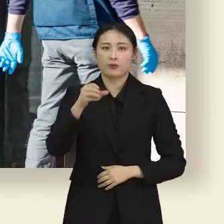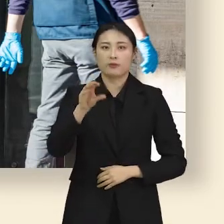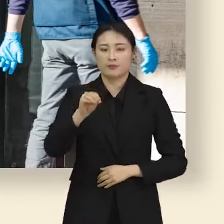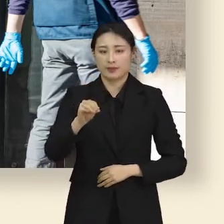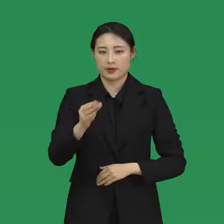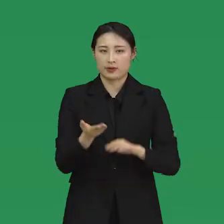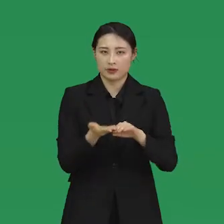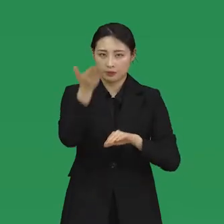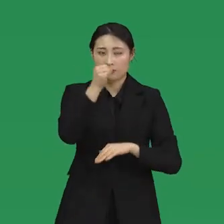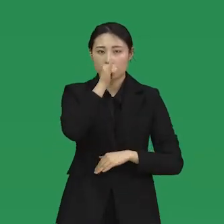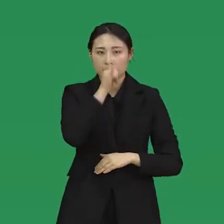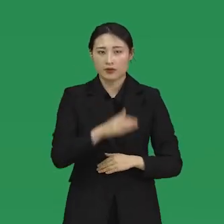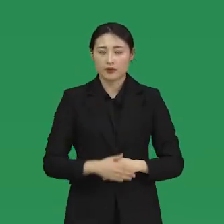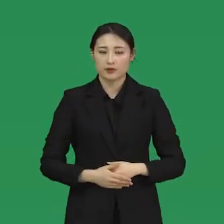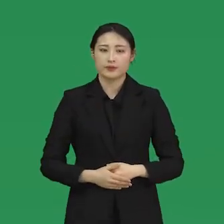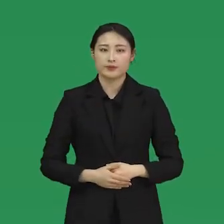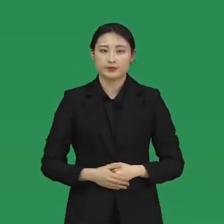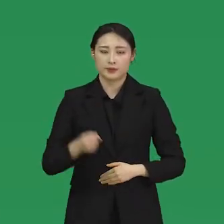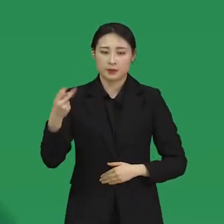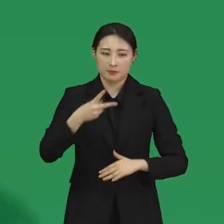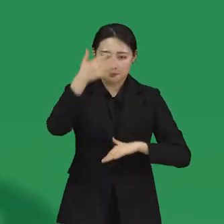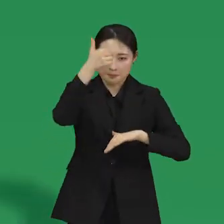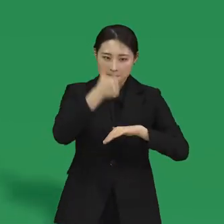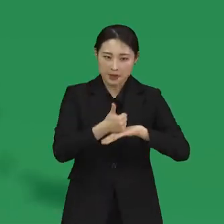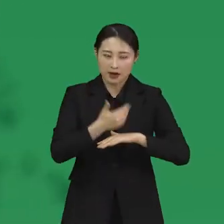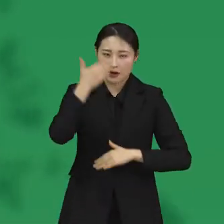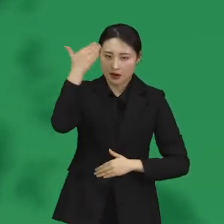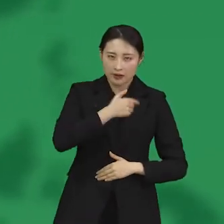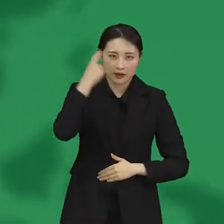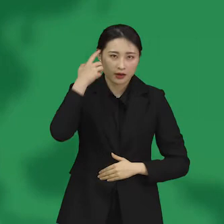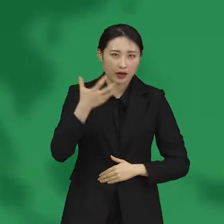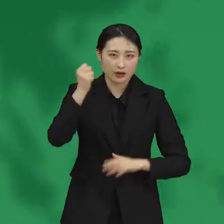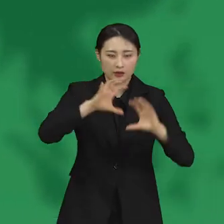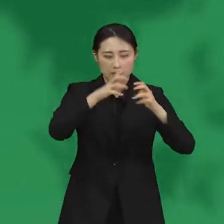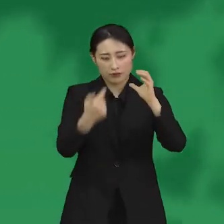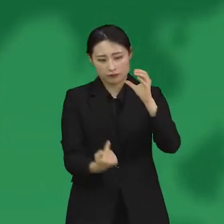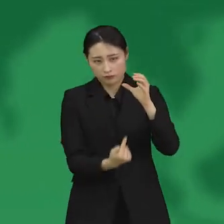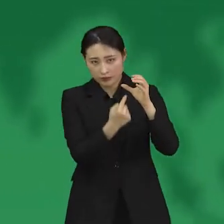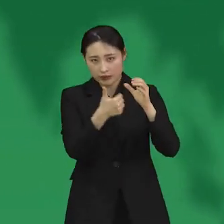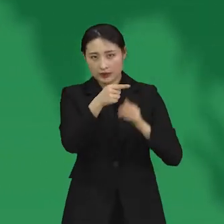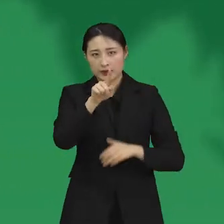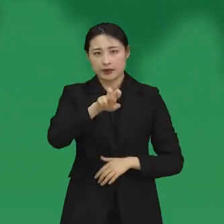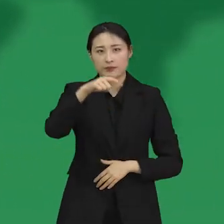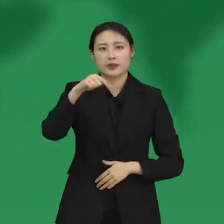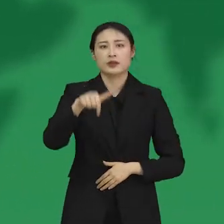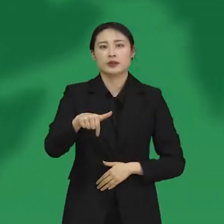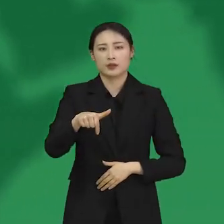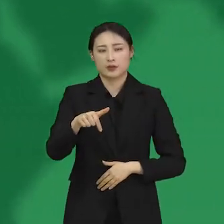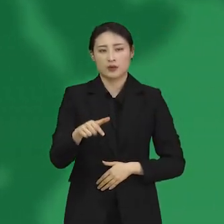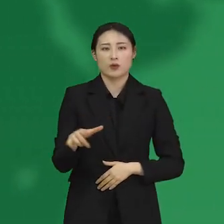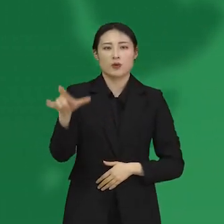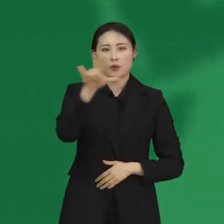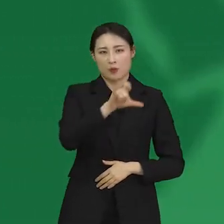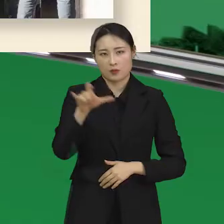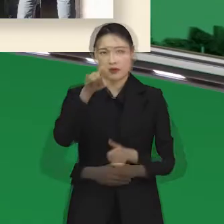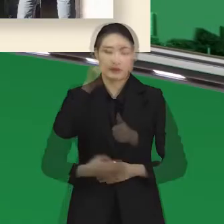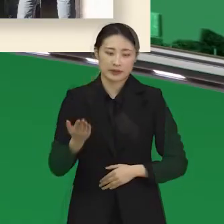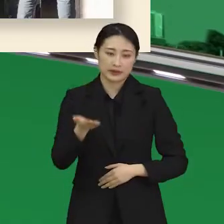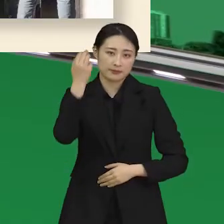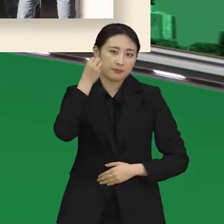넘어선 가운데 마지막 청정지역으로 꼽혔던 남극에서 코로나19 확진자가 새로